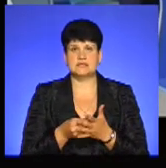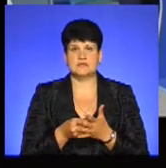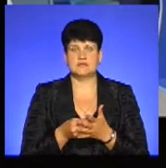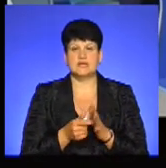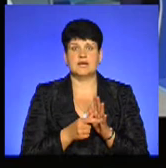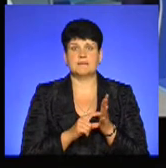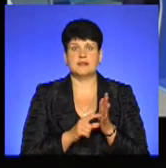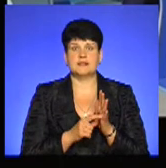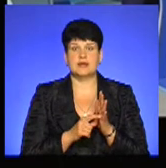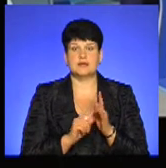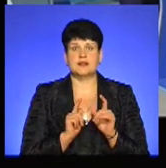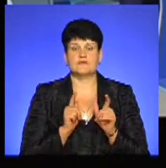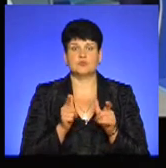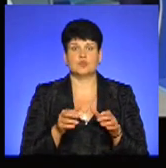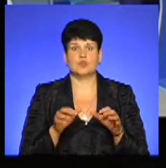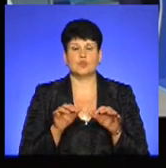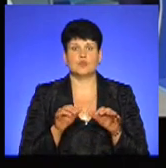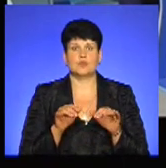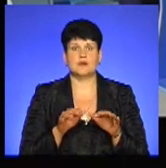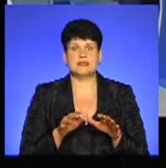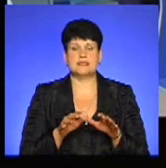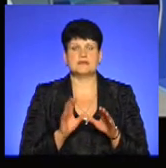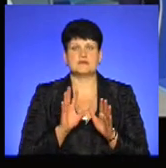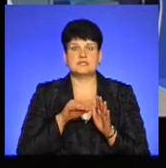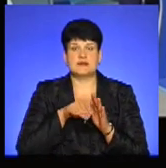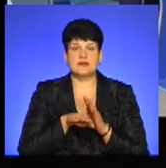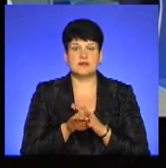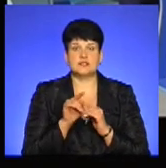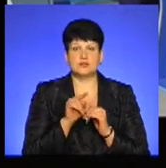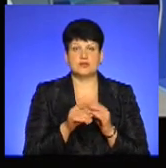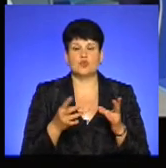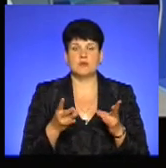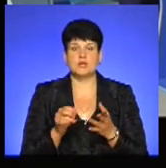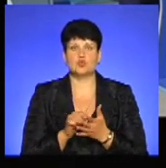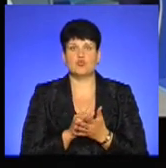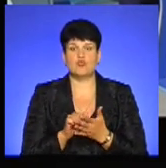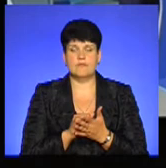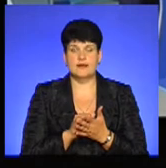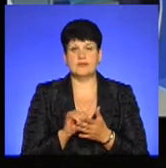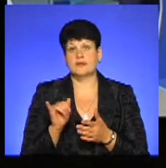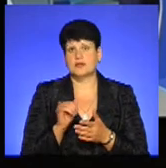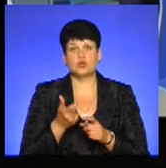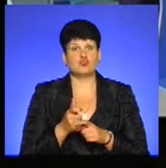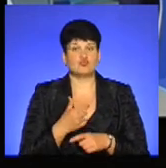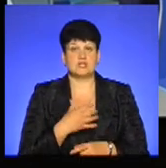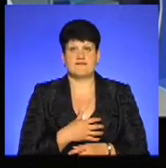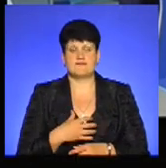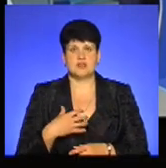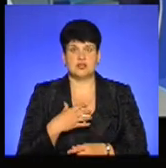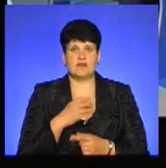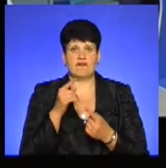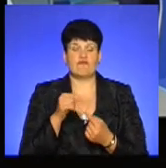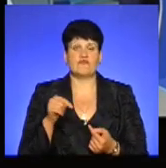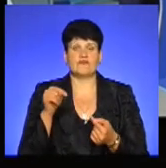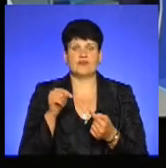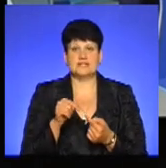кабінет для вступної кампанії, завантажити туди необхідні документи. Ну і дуже важливо визначитися